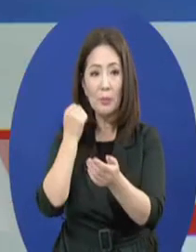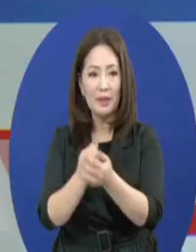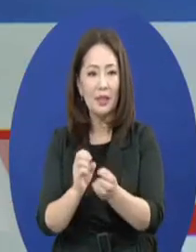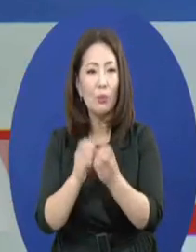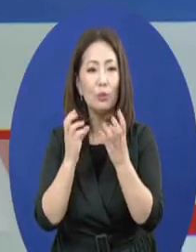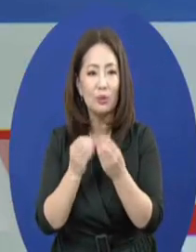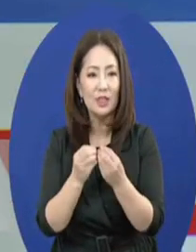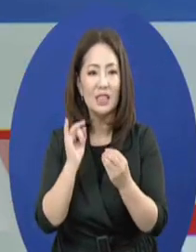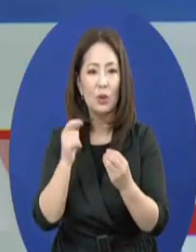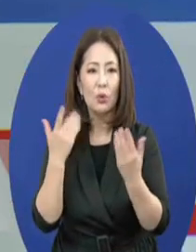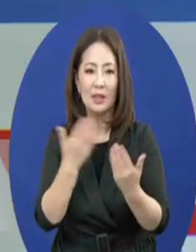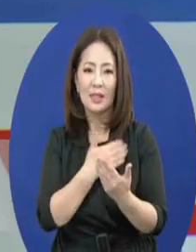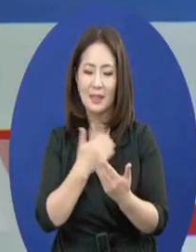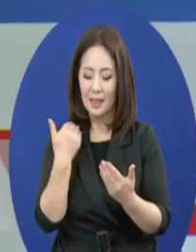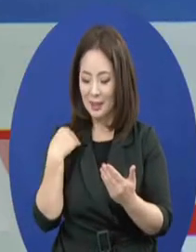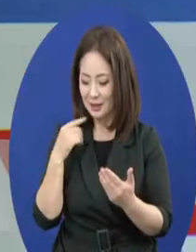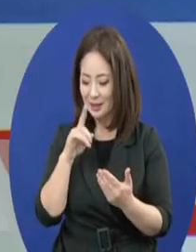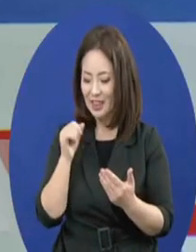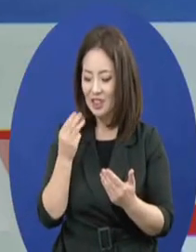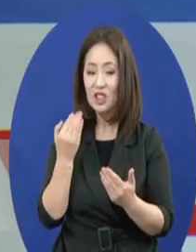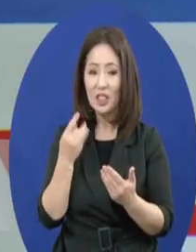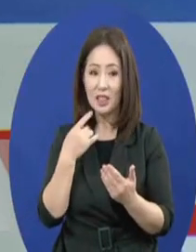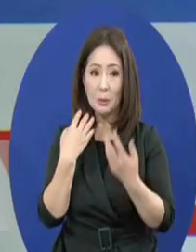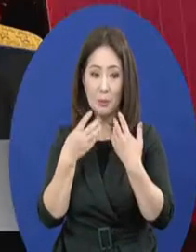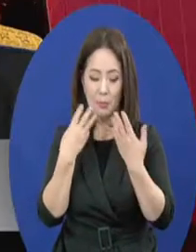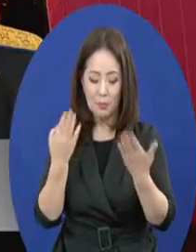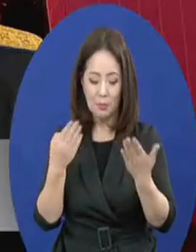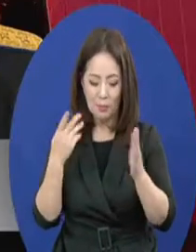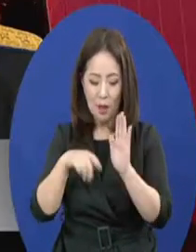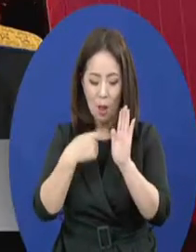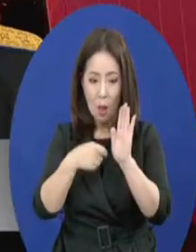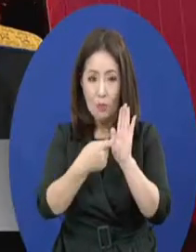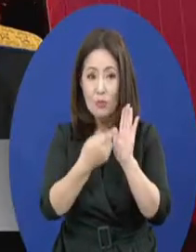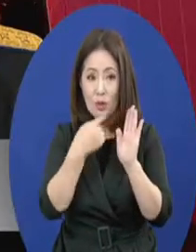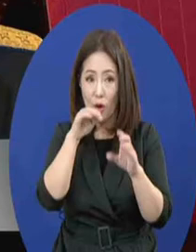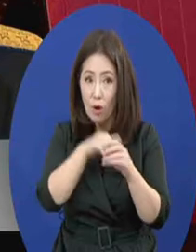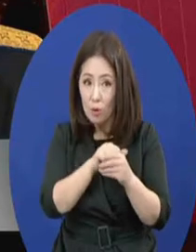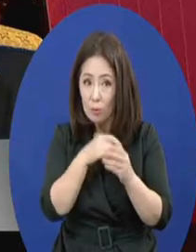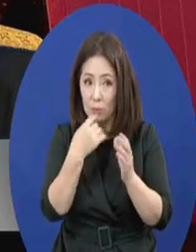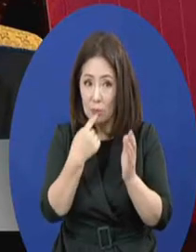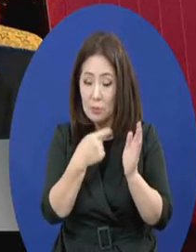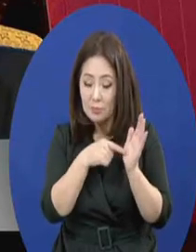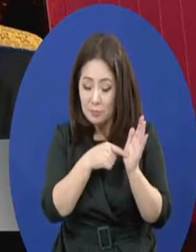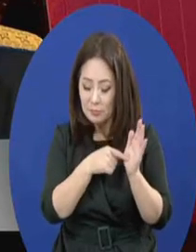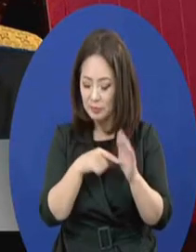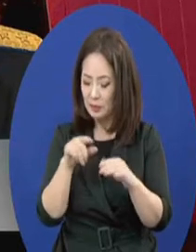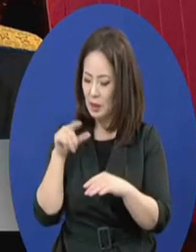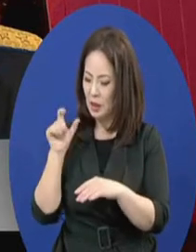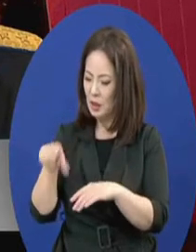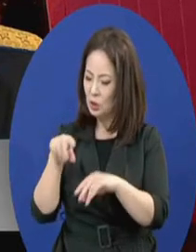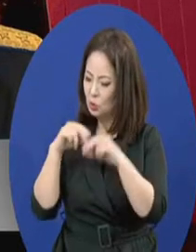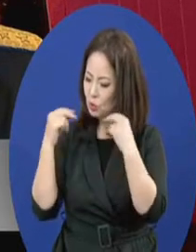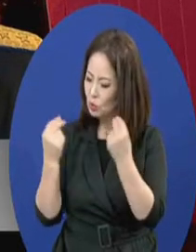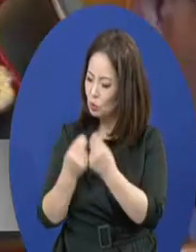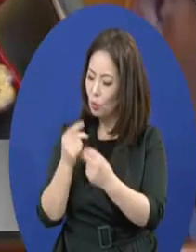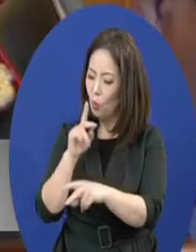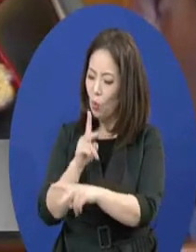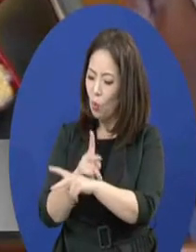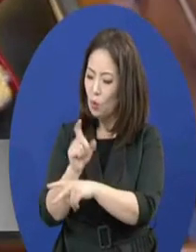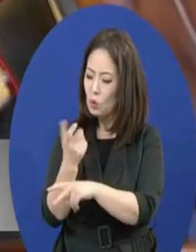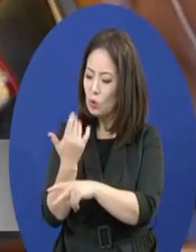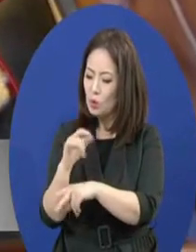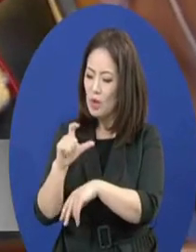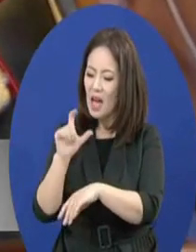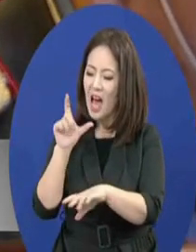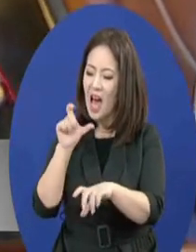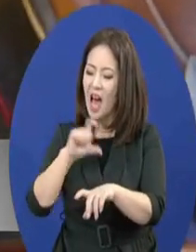гэж улсын хурлын дарга зандан шатар мэнчилгээндээ бол тодтгсан. Энэ удаагийн намрын ээлжид чуулганаар хуульчийн эрх зүйн байдлын тухай хуулийг шинчлэн